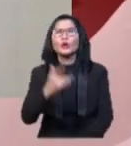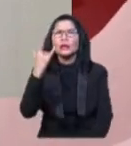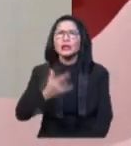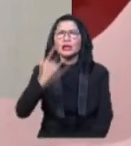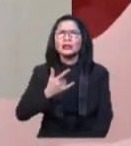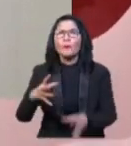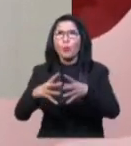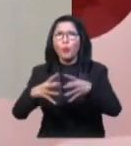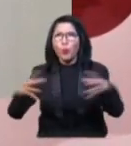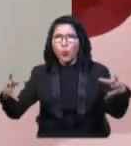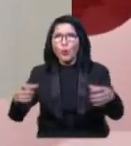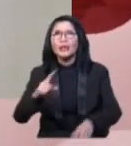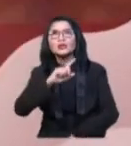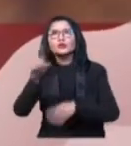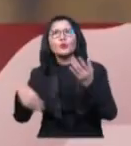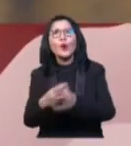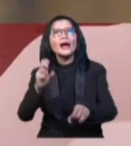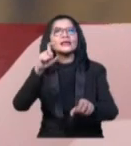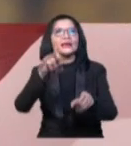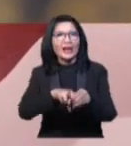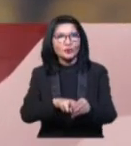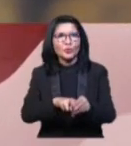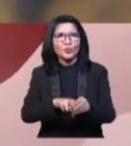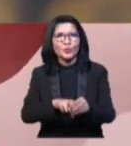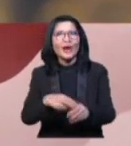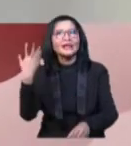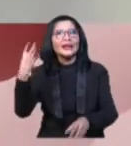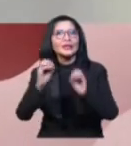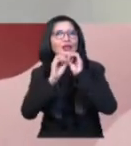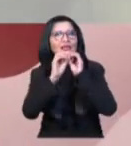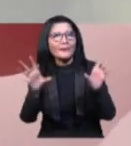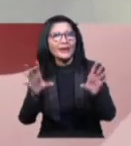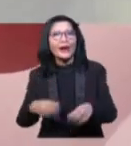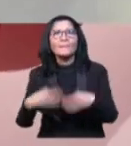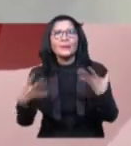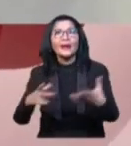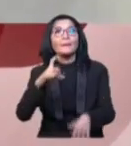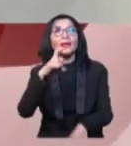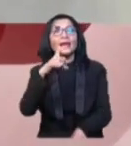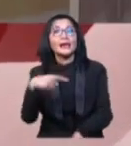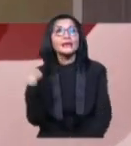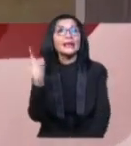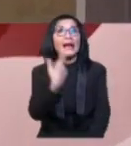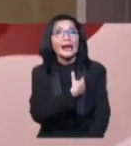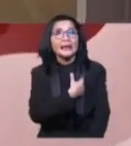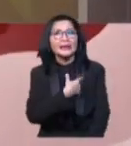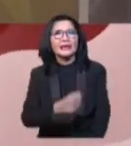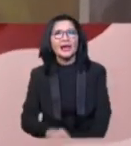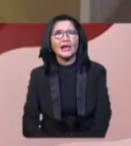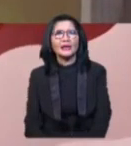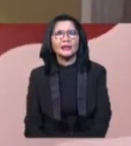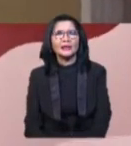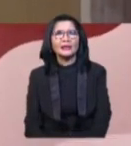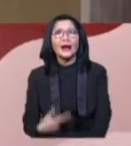habis. Itu tergantung balik lagi ke yang sudah disampaikan Mas Andanu, gimana caranya kita supaya agile,